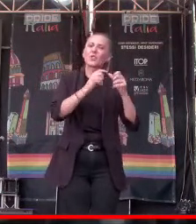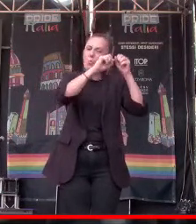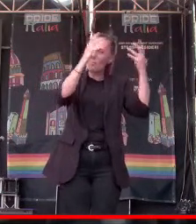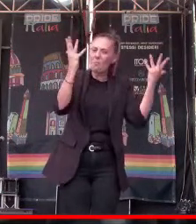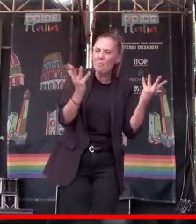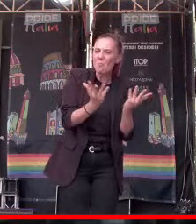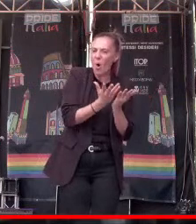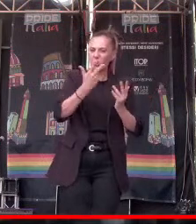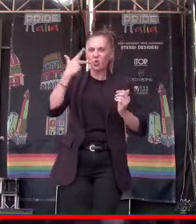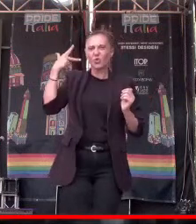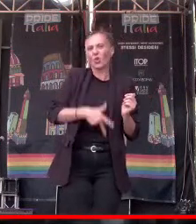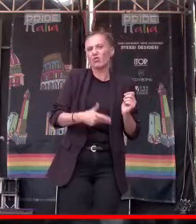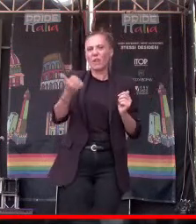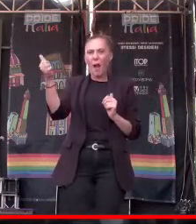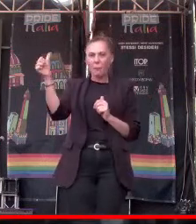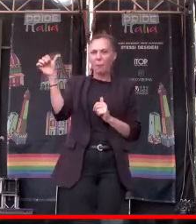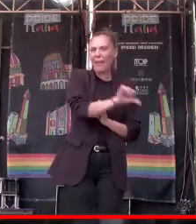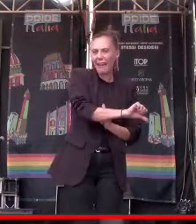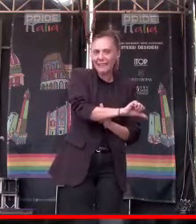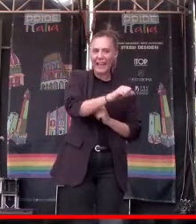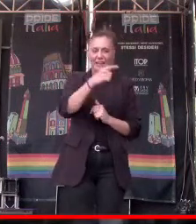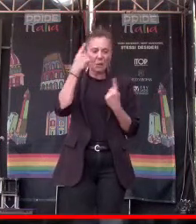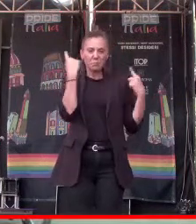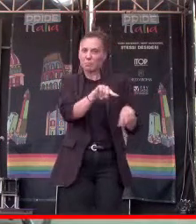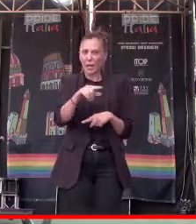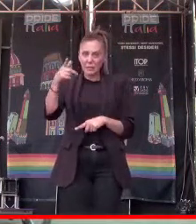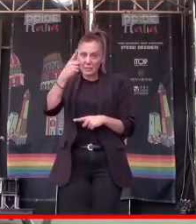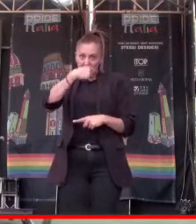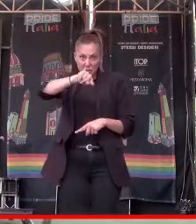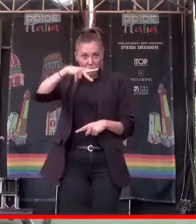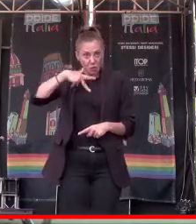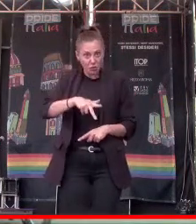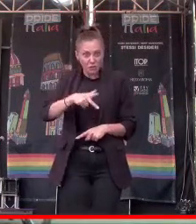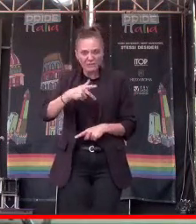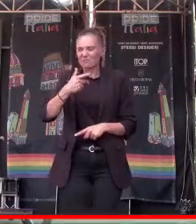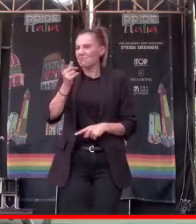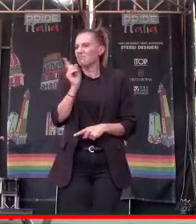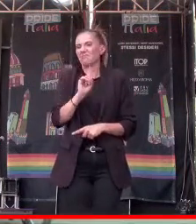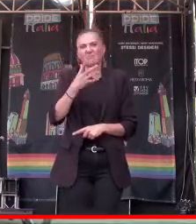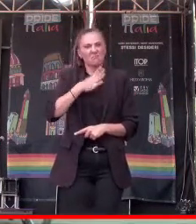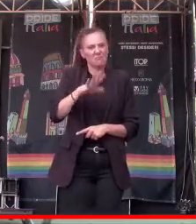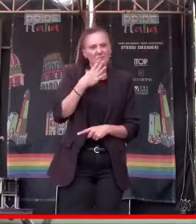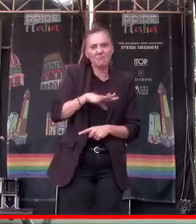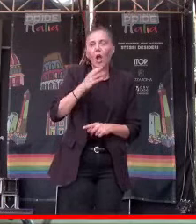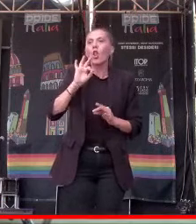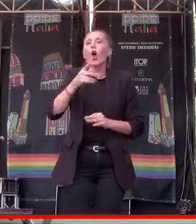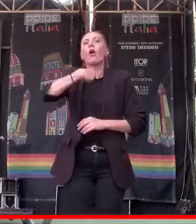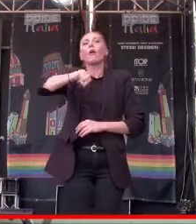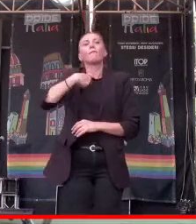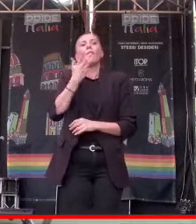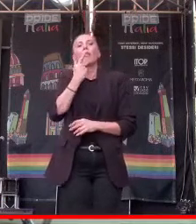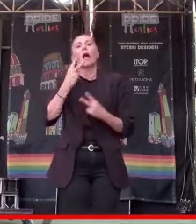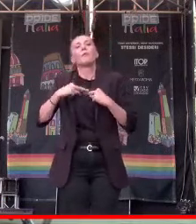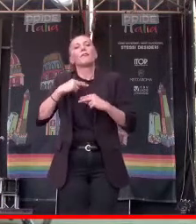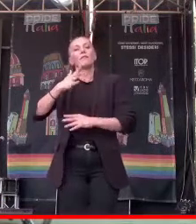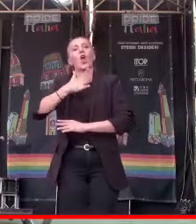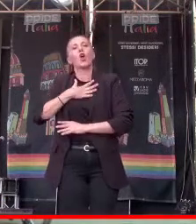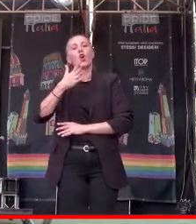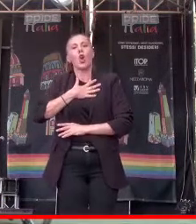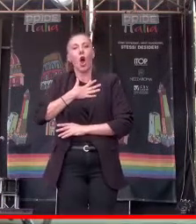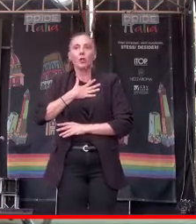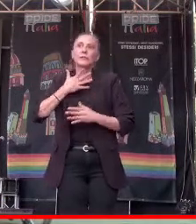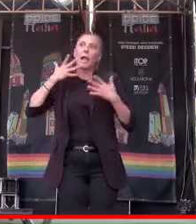del perdente. Questa società a noi non ci piace, vogliamo dire la nostra, ma per poterlo dire abbiamo bisogno di una